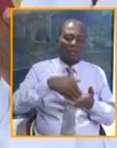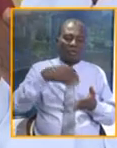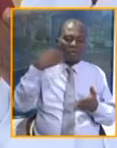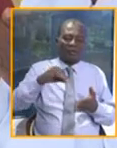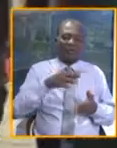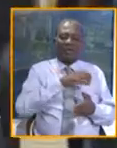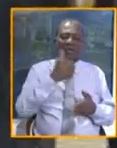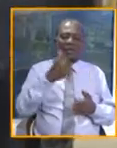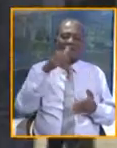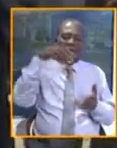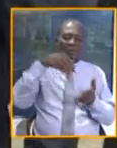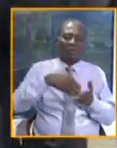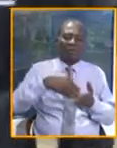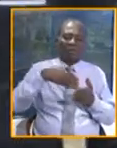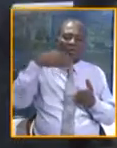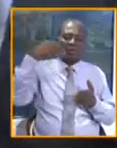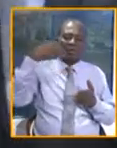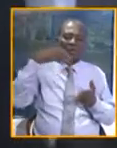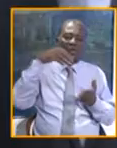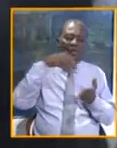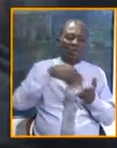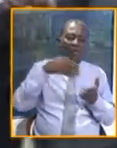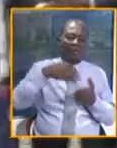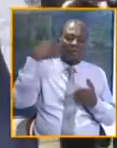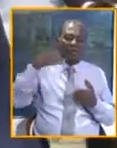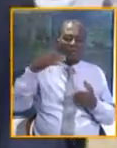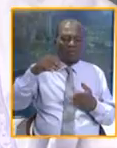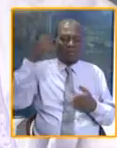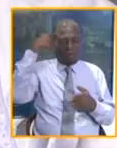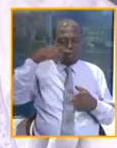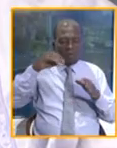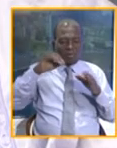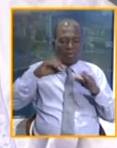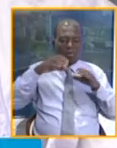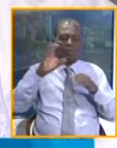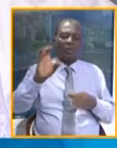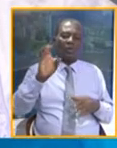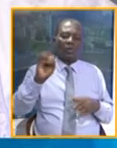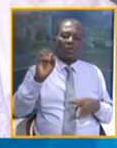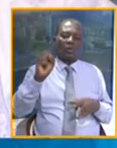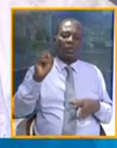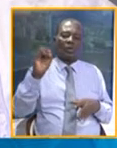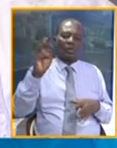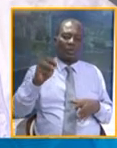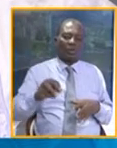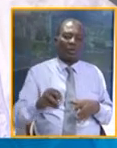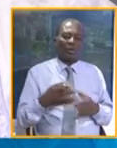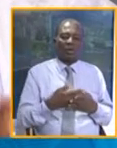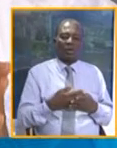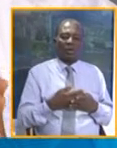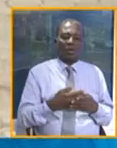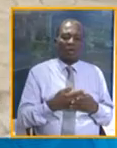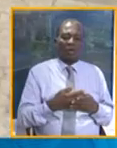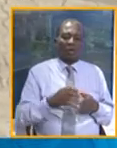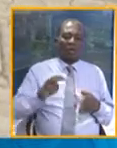au COSIM. Voilà les dons du chef de l'État pour soutenir en cette période difficile. Saisissant l'occasion de ce